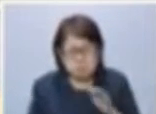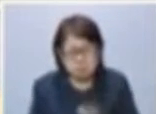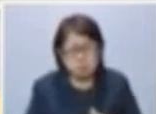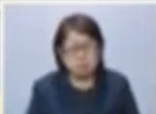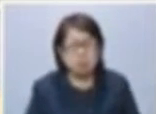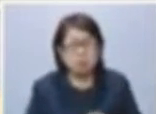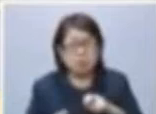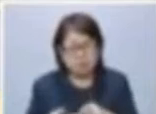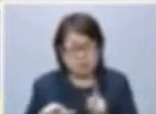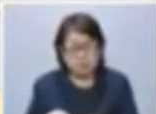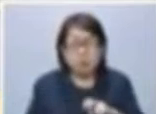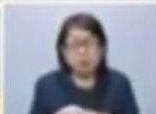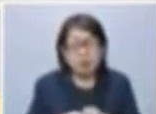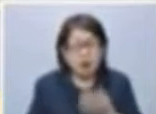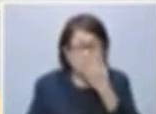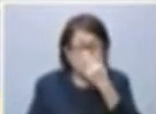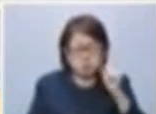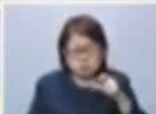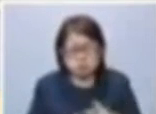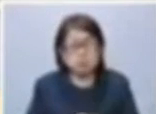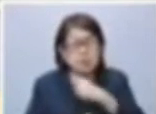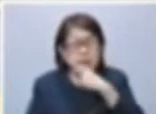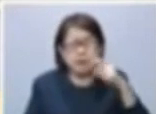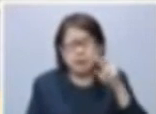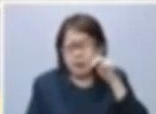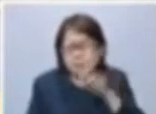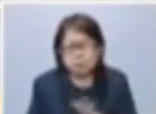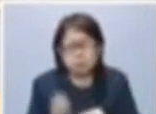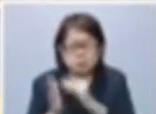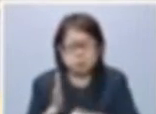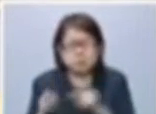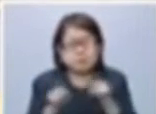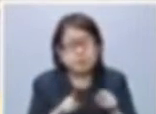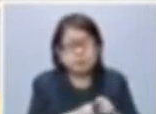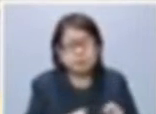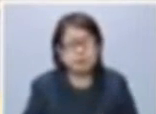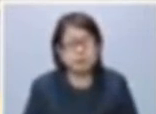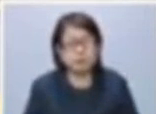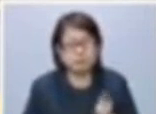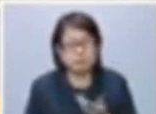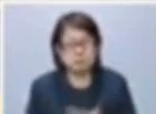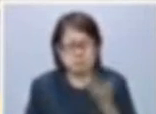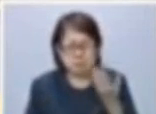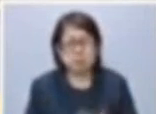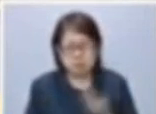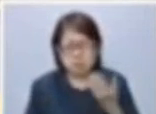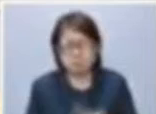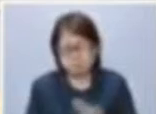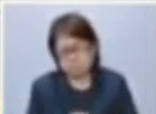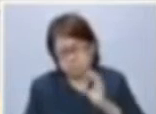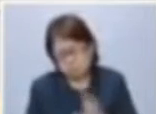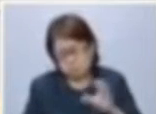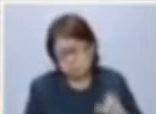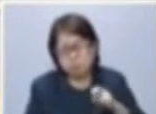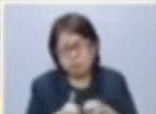าเฉพาะหน้าซึ่งวันนี้แรงท่วนทั่วนี่ค่ะทั้งประเทศเลยค่ะมันก็จะต้องใช้งบประมาณจำนวนนี้เพราะ